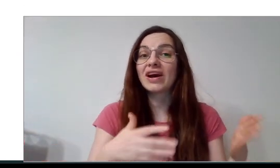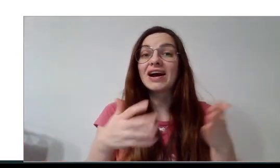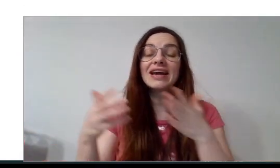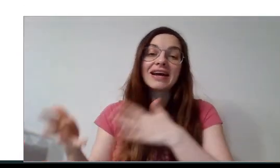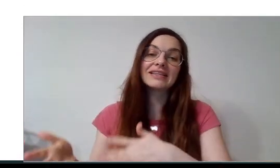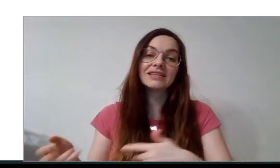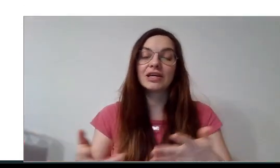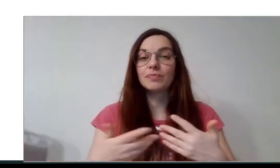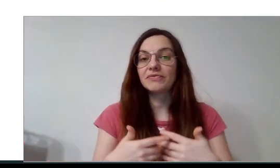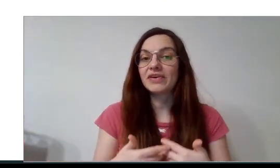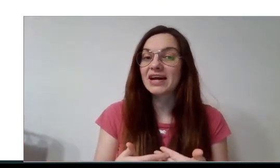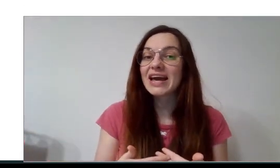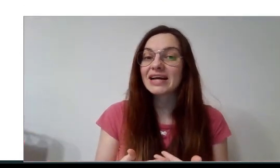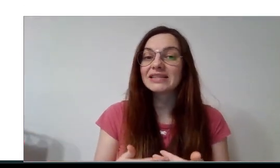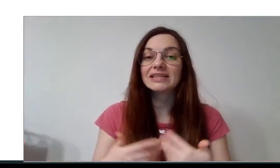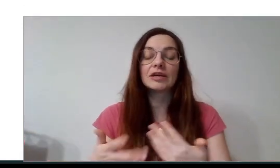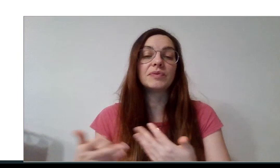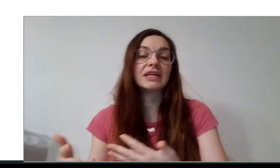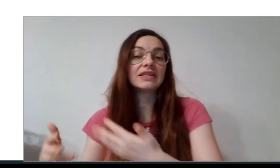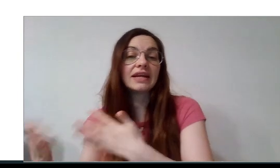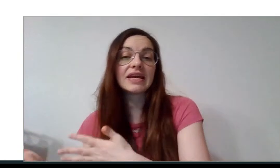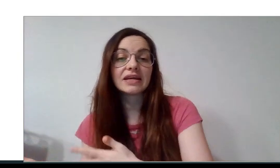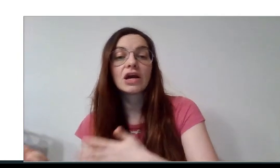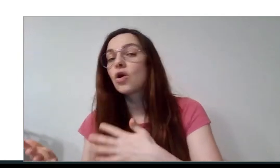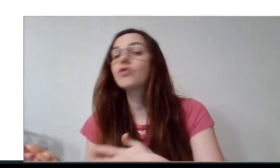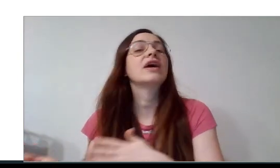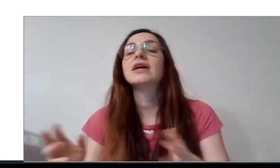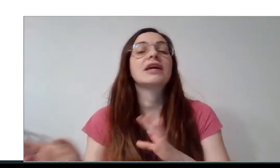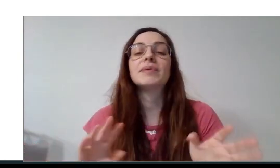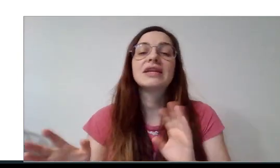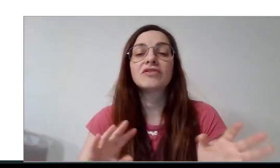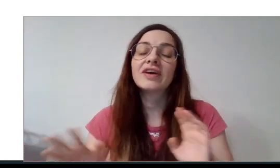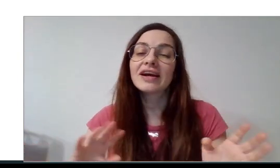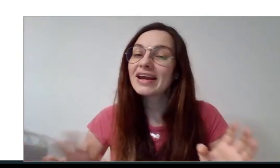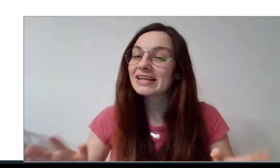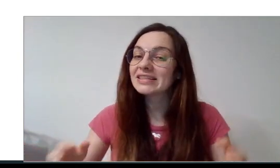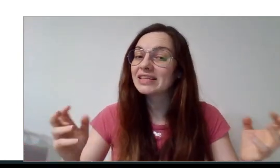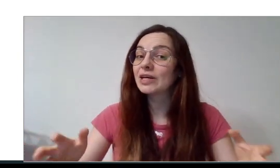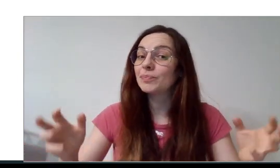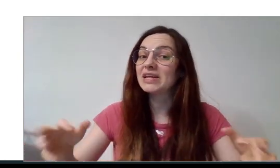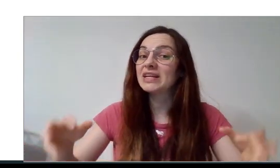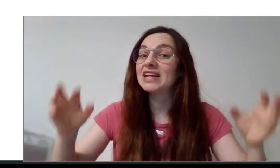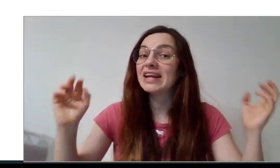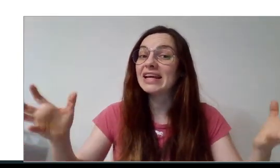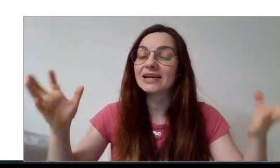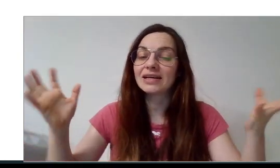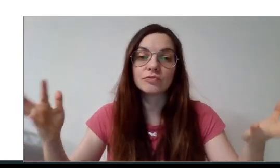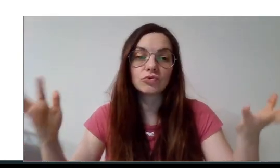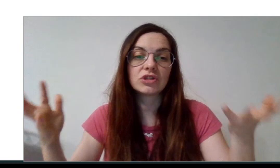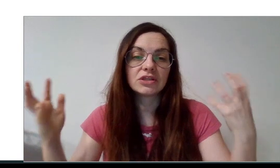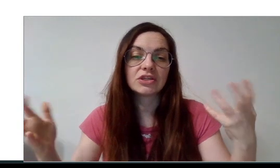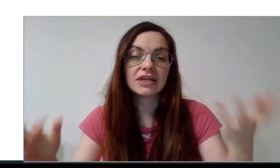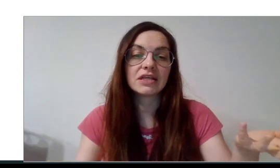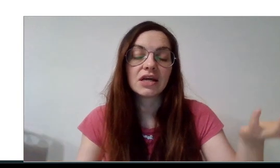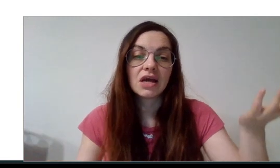du verheiratet? Ich bin verheiratet. Ich bin nicht ledig. Oder ich bin nicht verheiratet. Ich bin ledig. Ledig smo